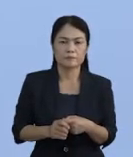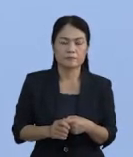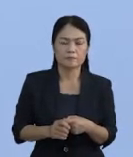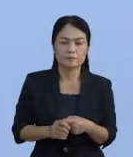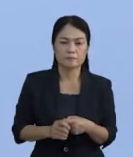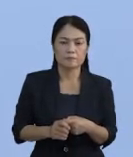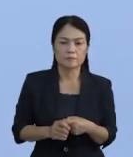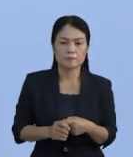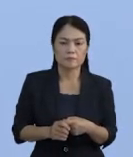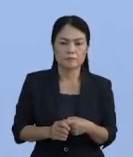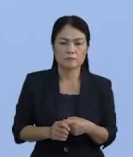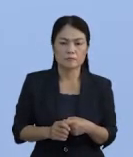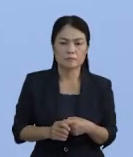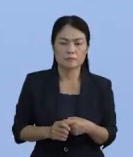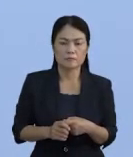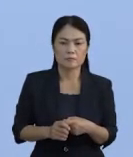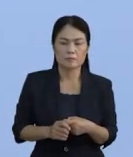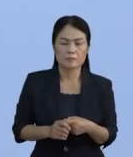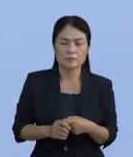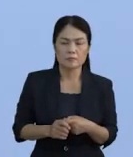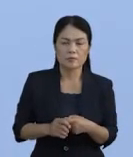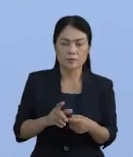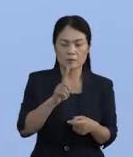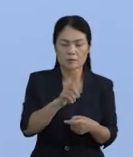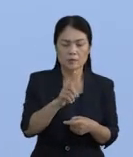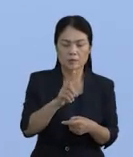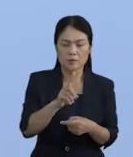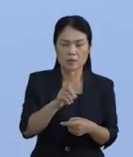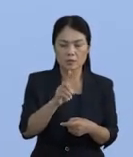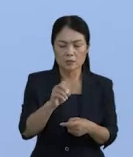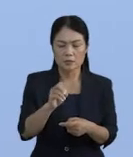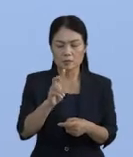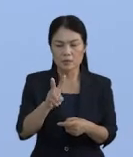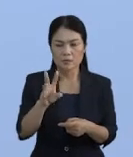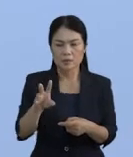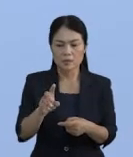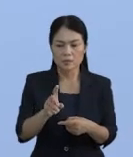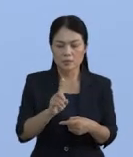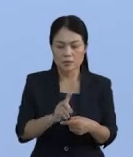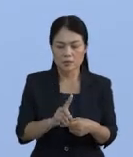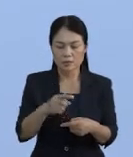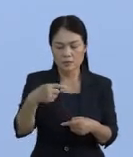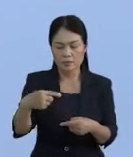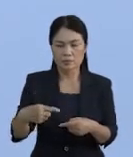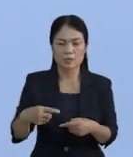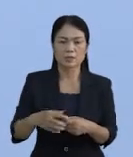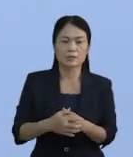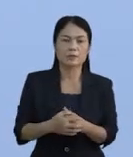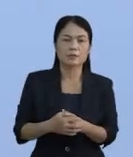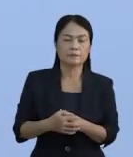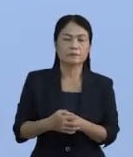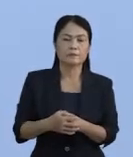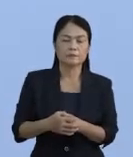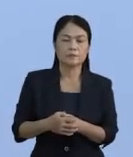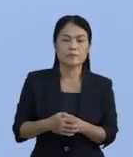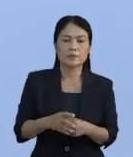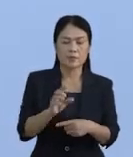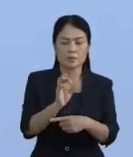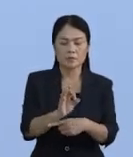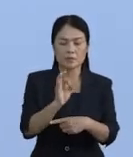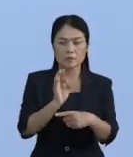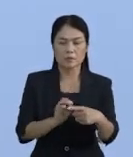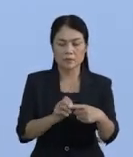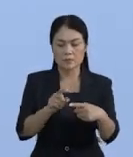mà phải pram lứa mũi pon nó còn nè và lứa mũi pon và ní cái hai tháp bọc phía tu